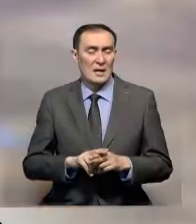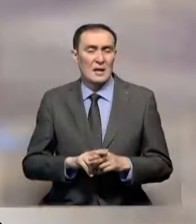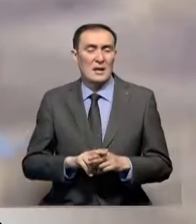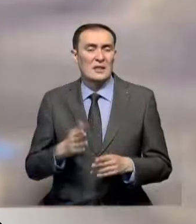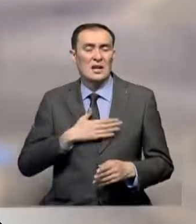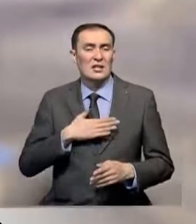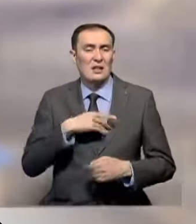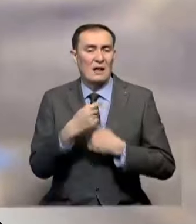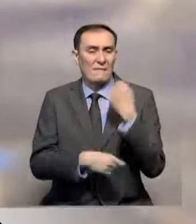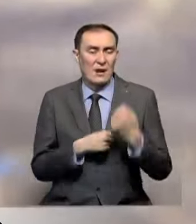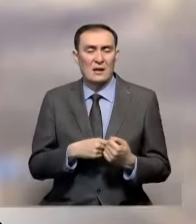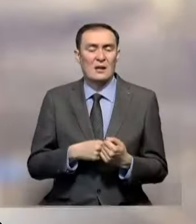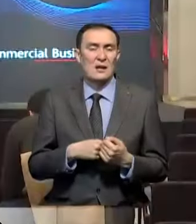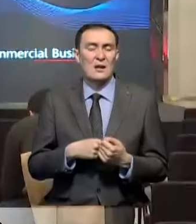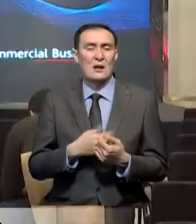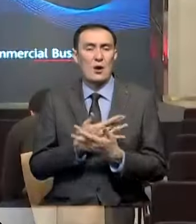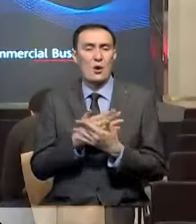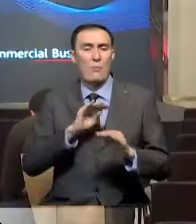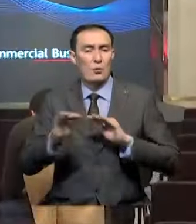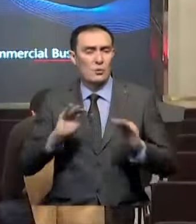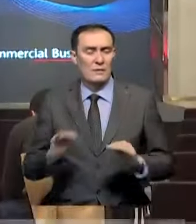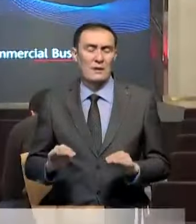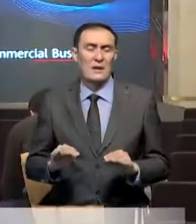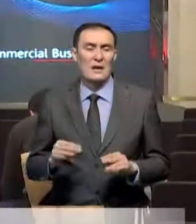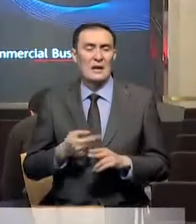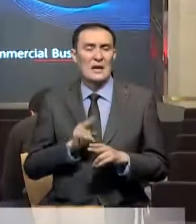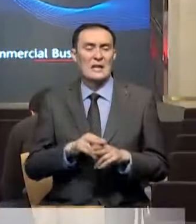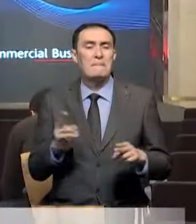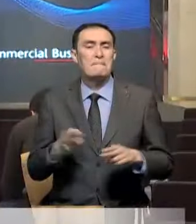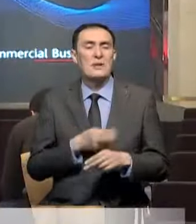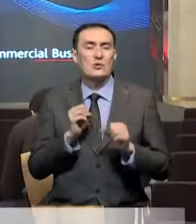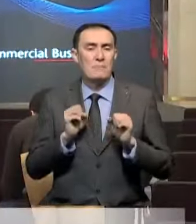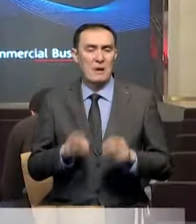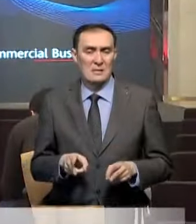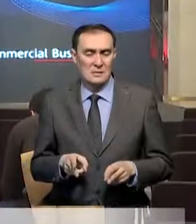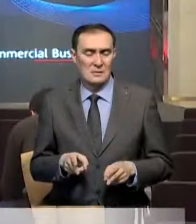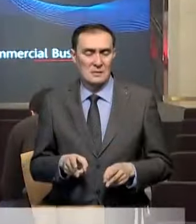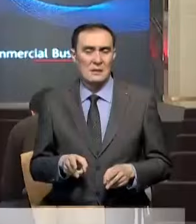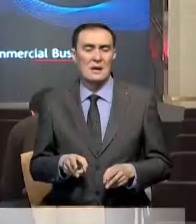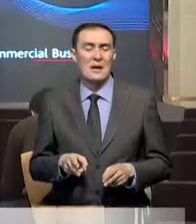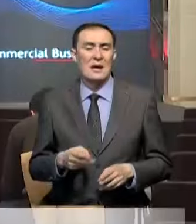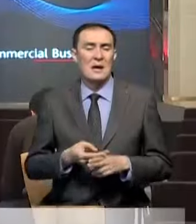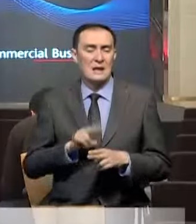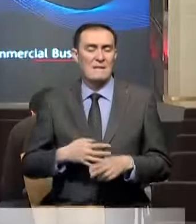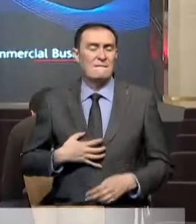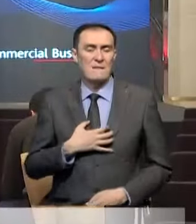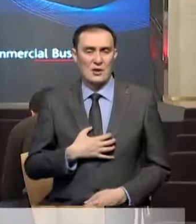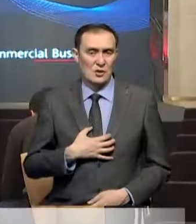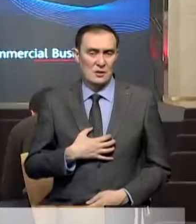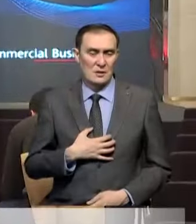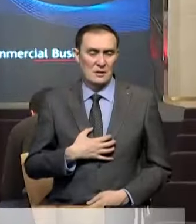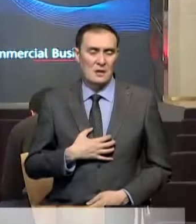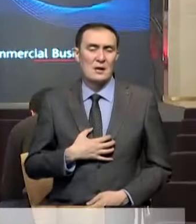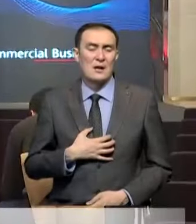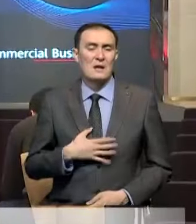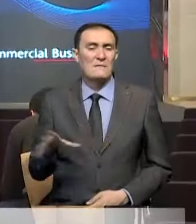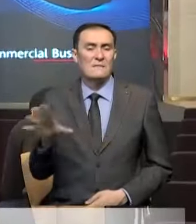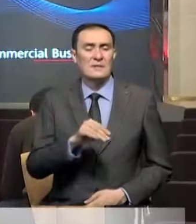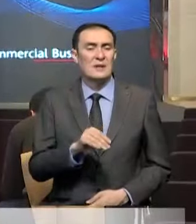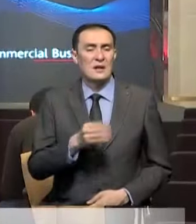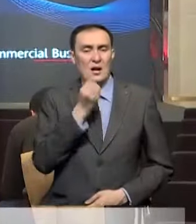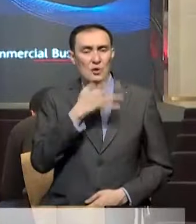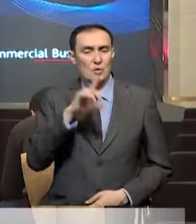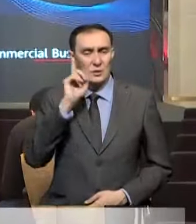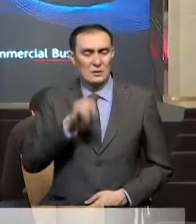продукция оборудование самое главное Первое - это безопасность все это самое важное все хорошо знать что